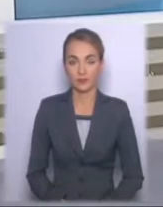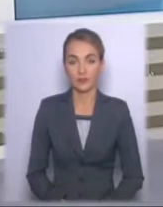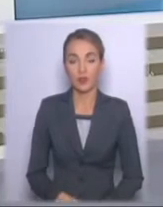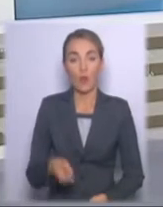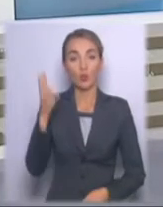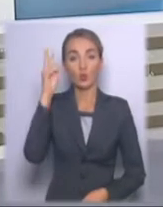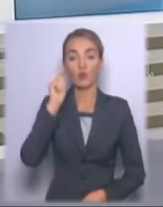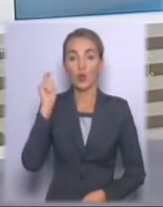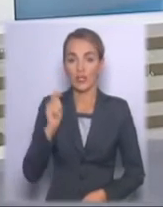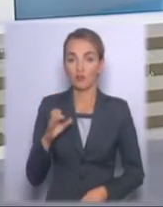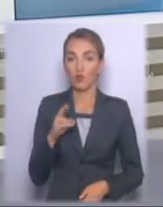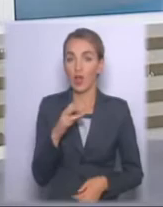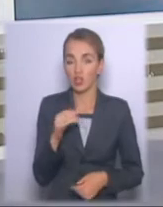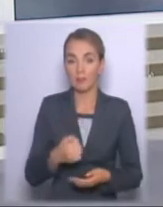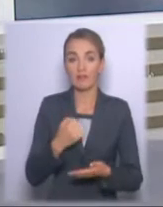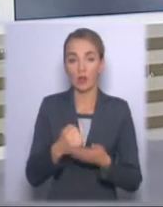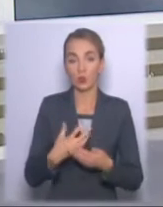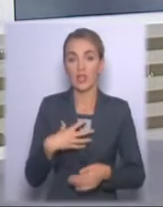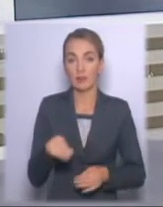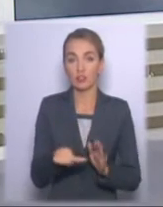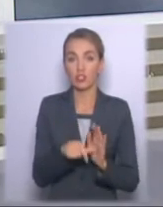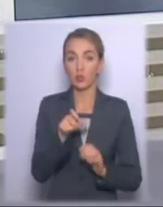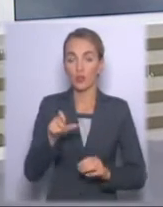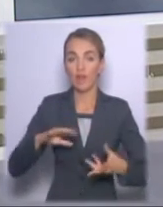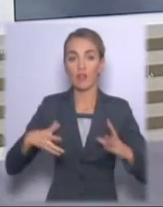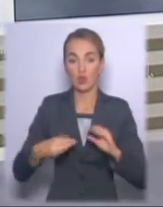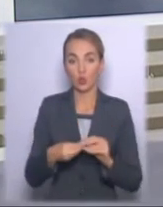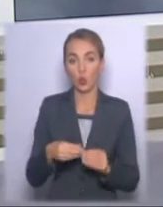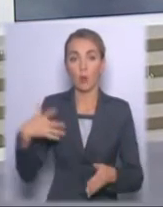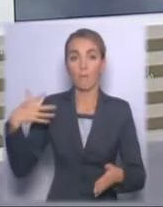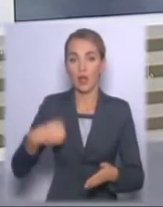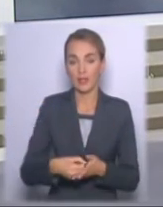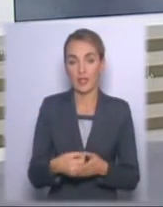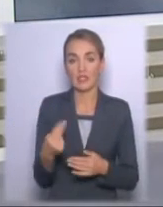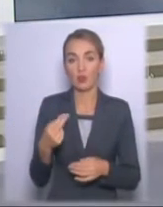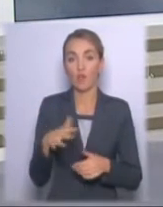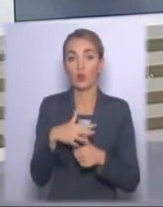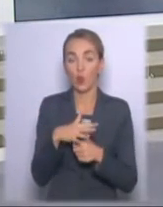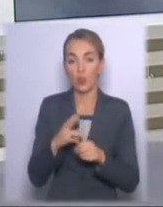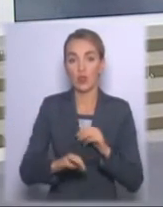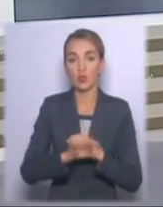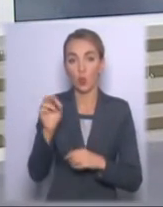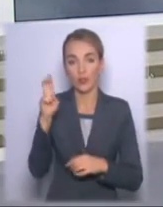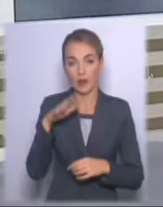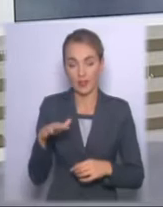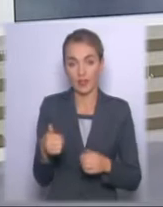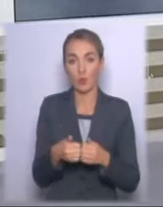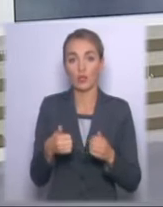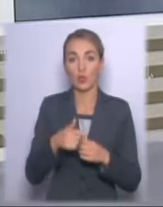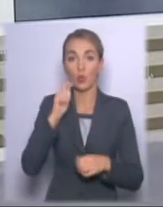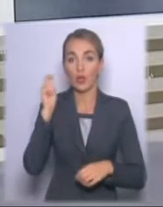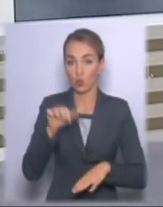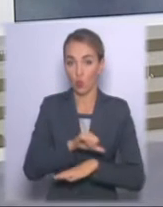Посольство України у Словаччині підтвердило загибель 6 людей унаслідок падіння цивільного вертольота на сході країни, неподалік від українського